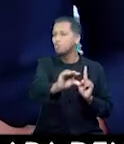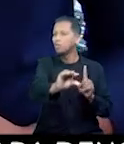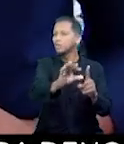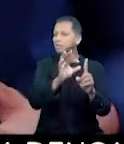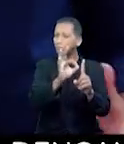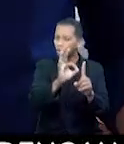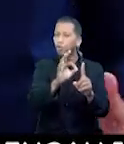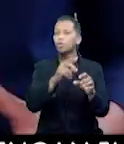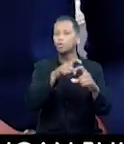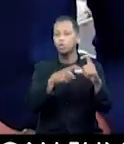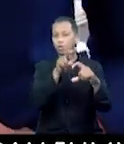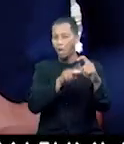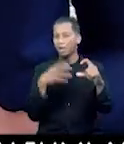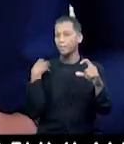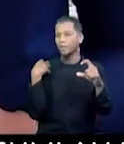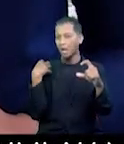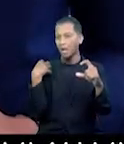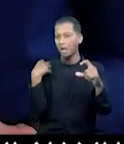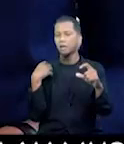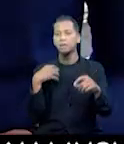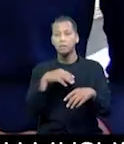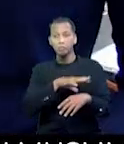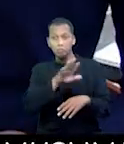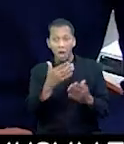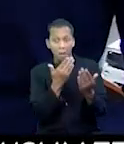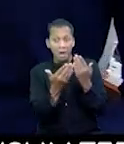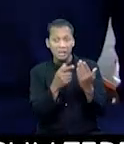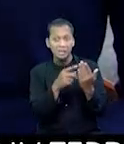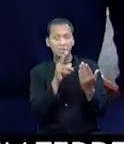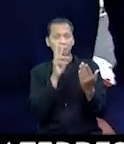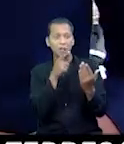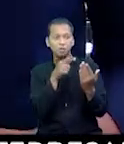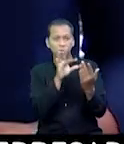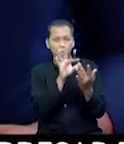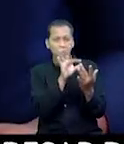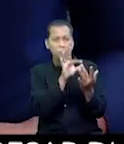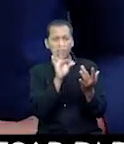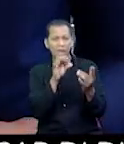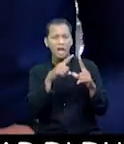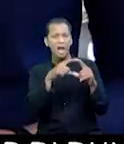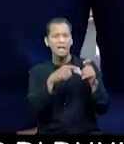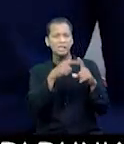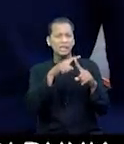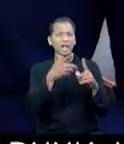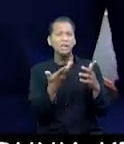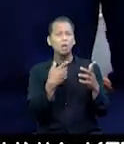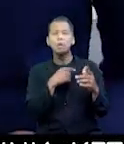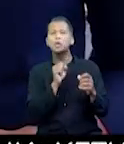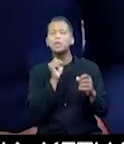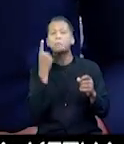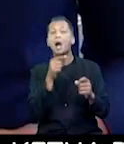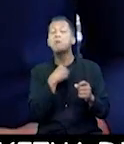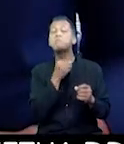Serikat. Kemudian para pengguna binary option diminta untuk memilih indeks aset, kemudian menebak sebuah harga aset,